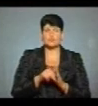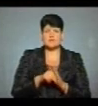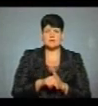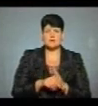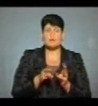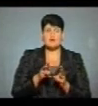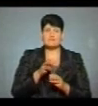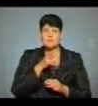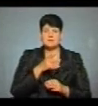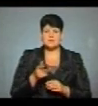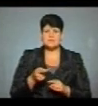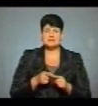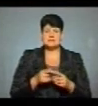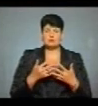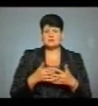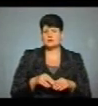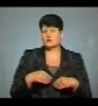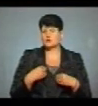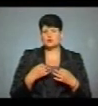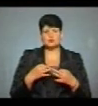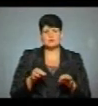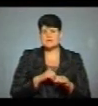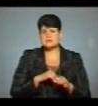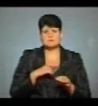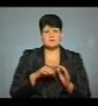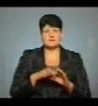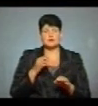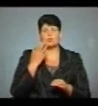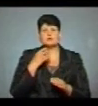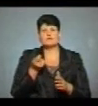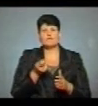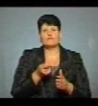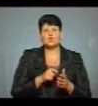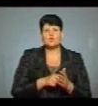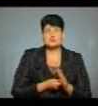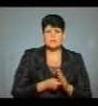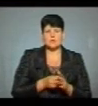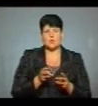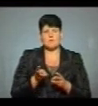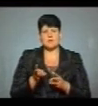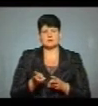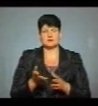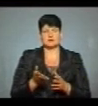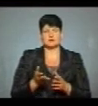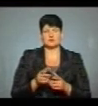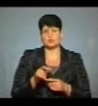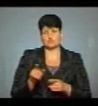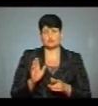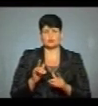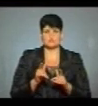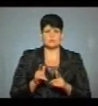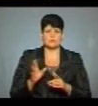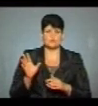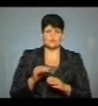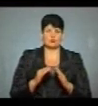періоду. Тобто це обладнання дозволяє мешканцям самим вибирати, коли їм включати опалення. Якщо, звичайно, буде згода мешканців